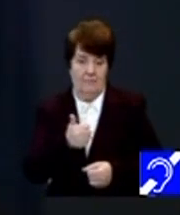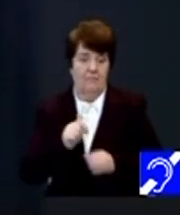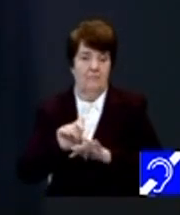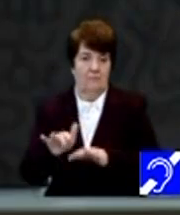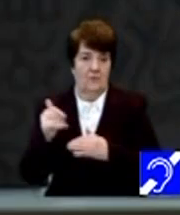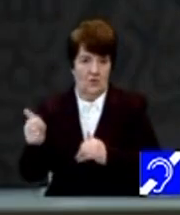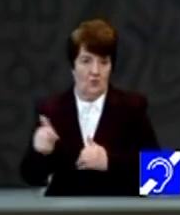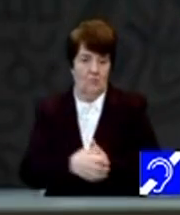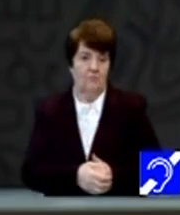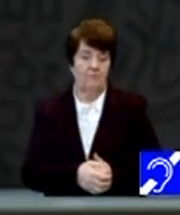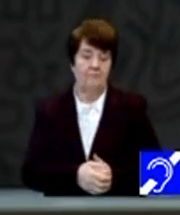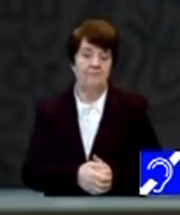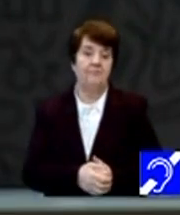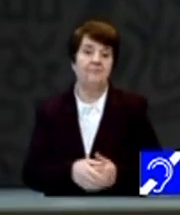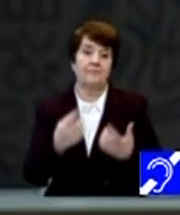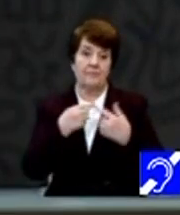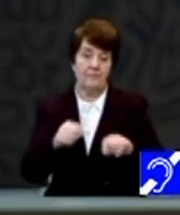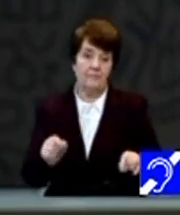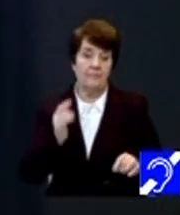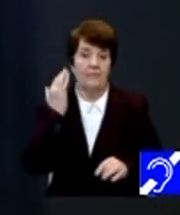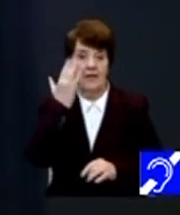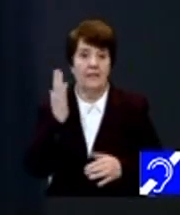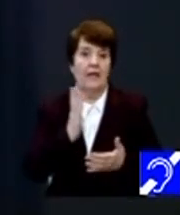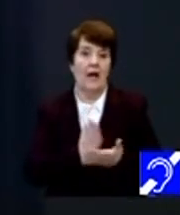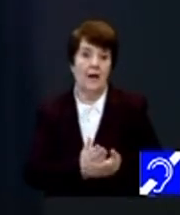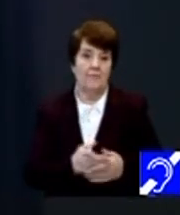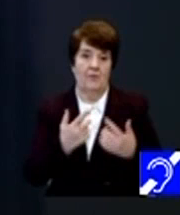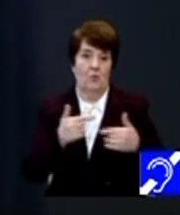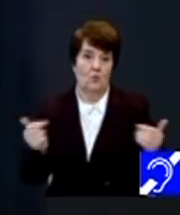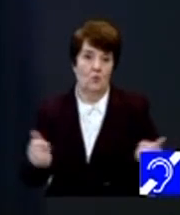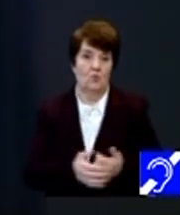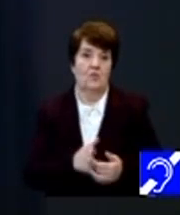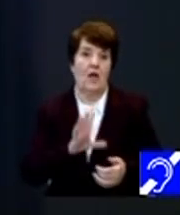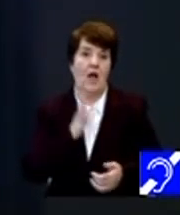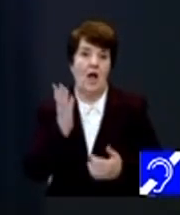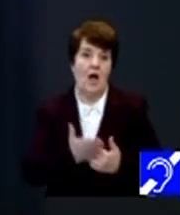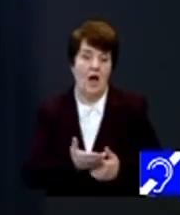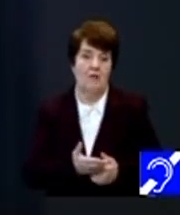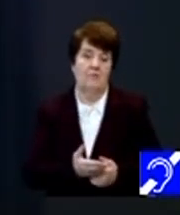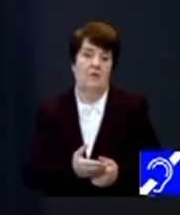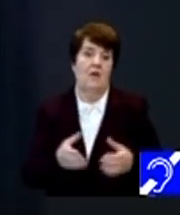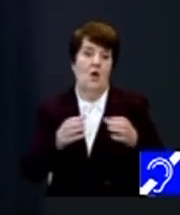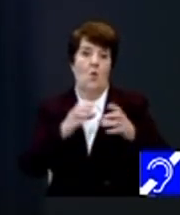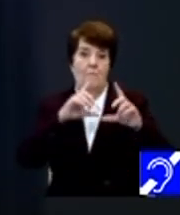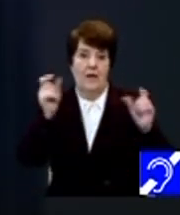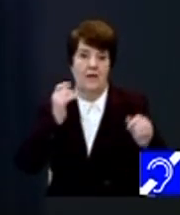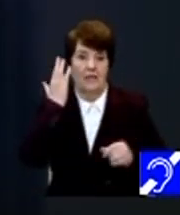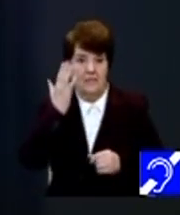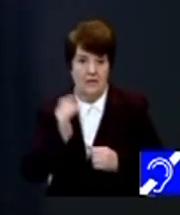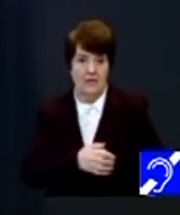asta merge bine și n-ar vrea să se termine. Dar am alte idei de produse, am idei de